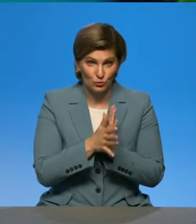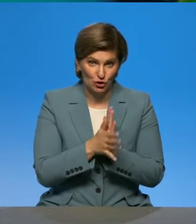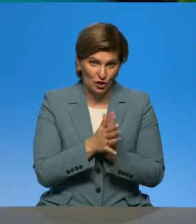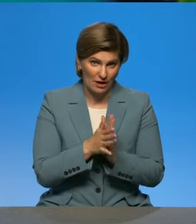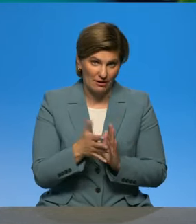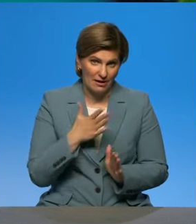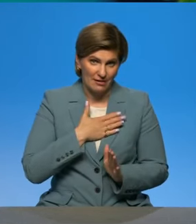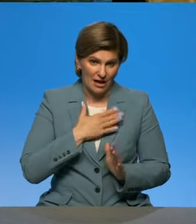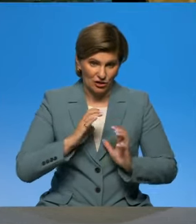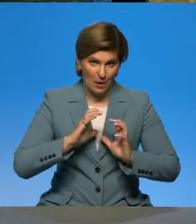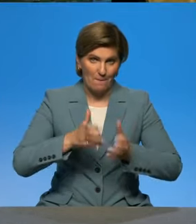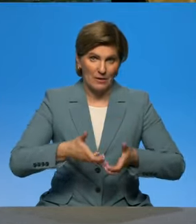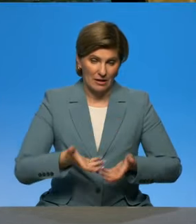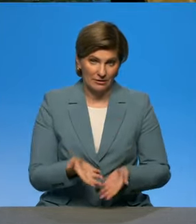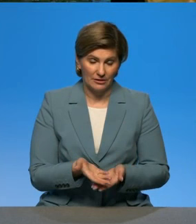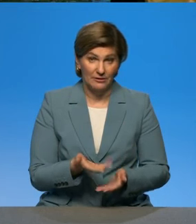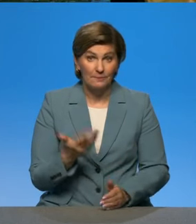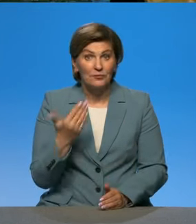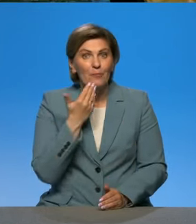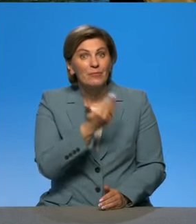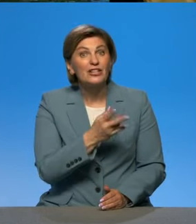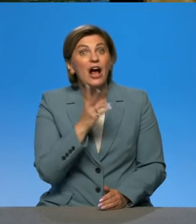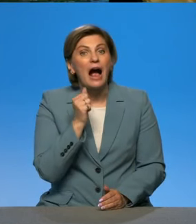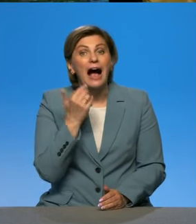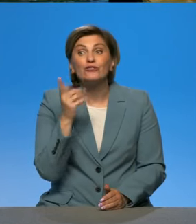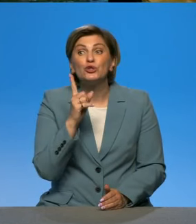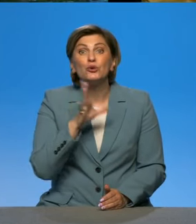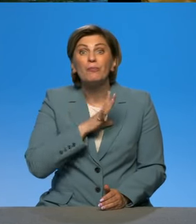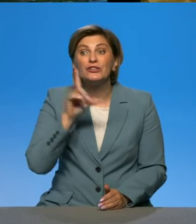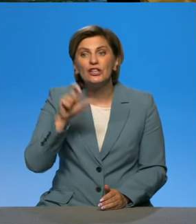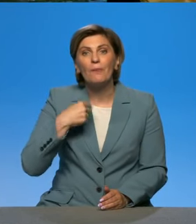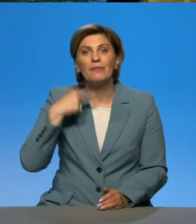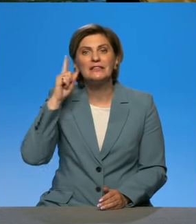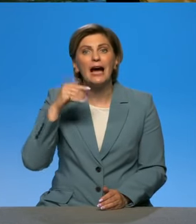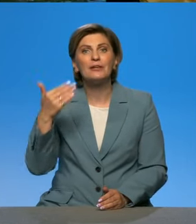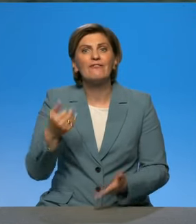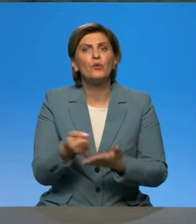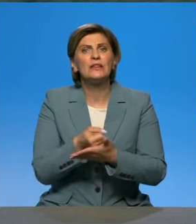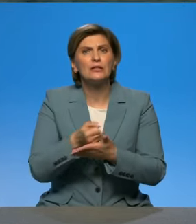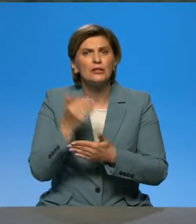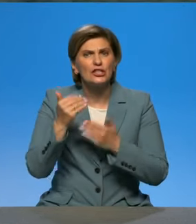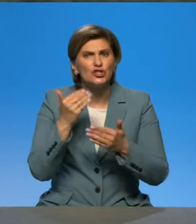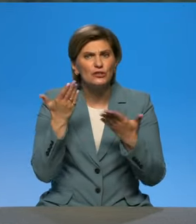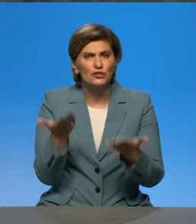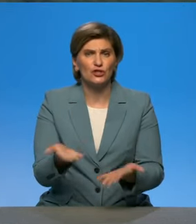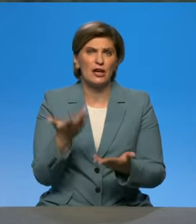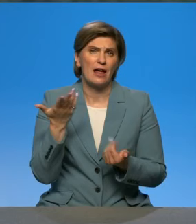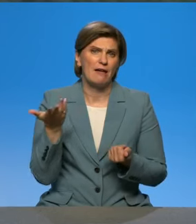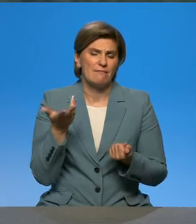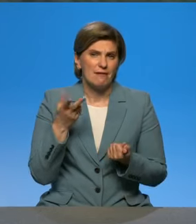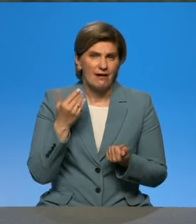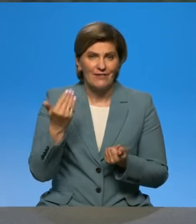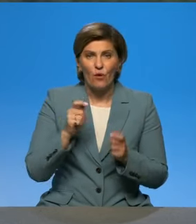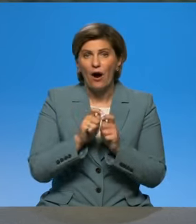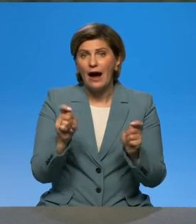Николай Николаевич, а что он был за человек? Вот мы знаем о его достижениях, его открытиях. У нас неделю назад с Михаилом в студии был представитель Русского географического